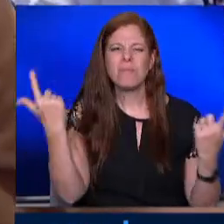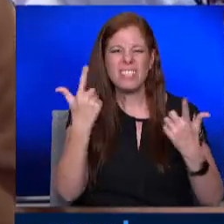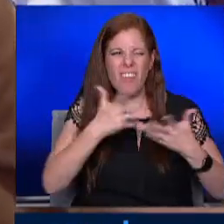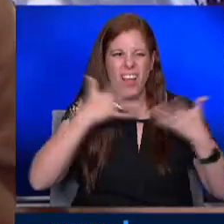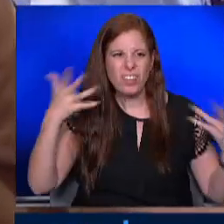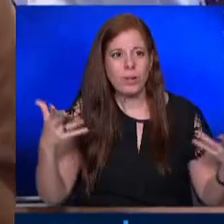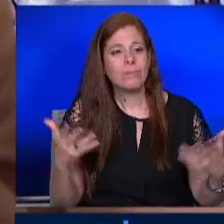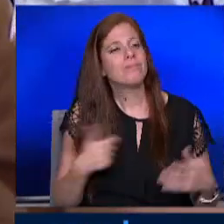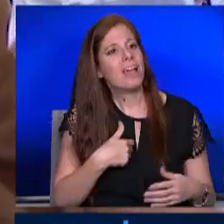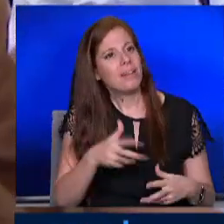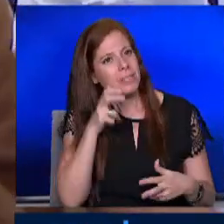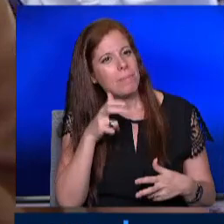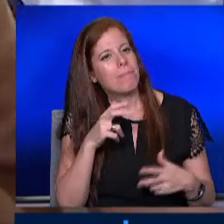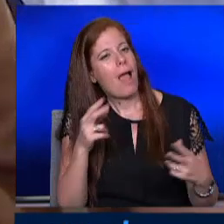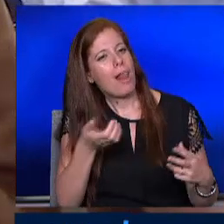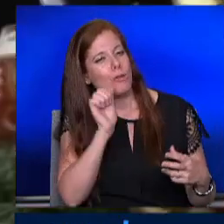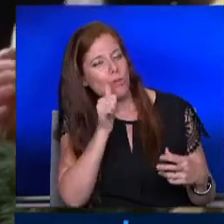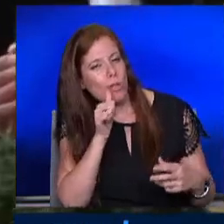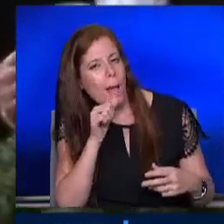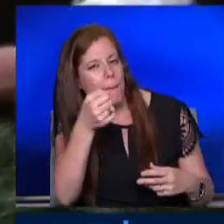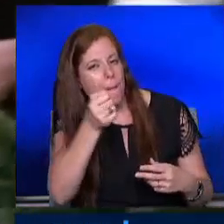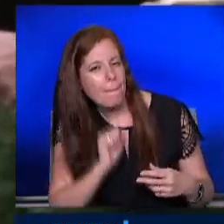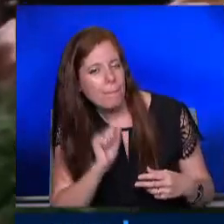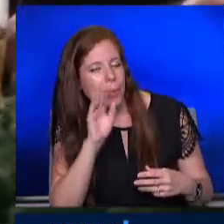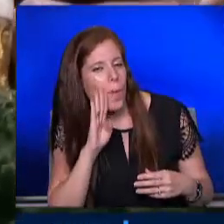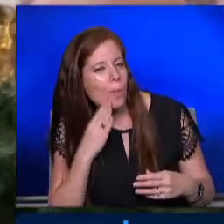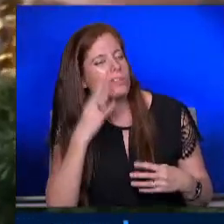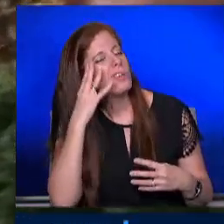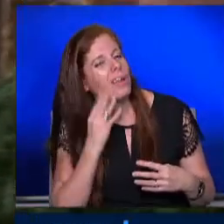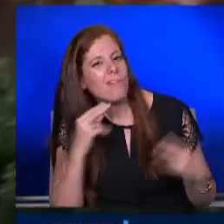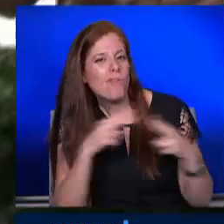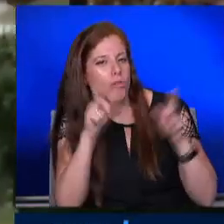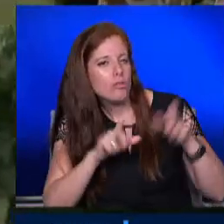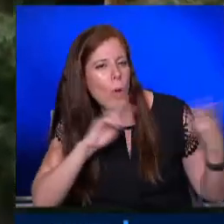some people, drink a lot of beer, have some fun.